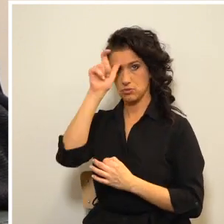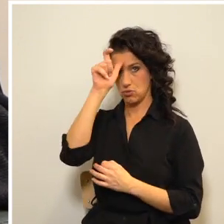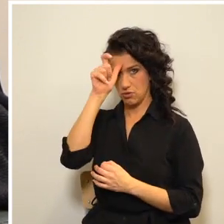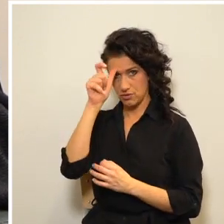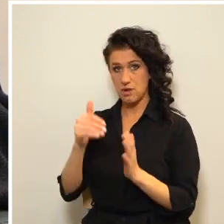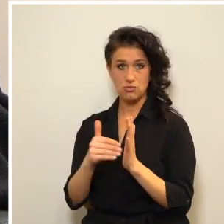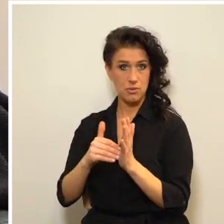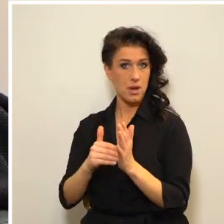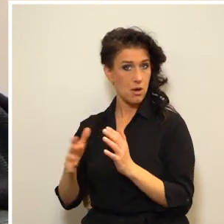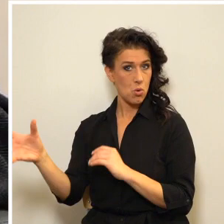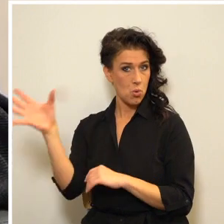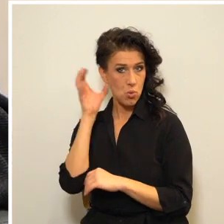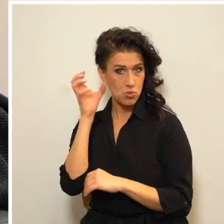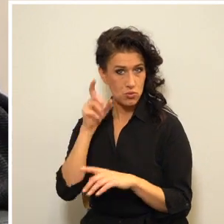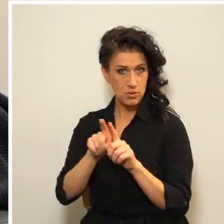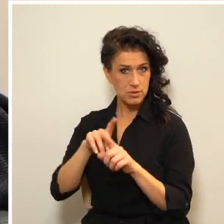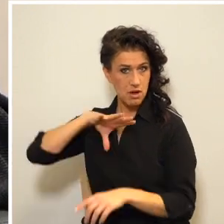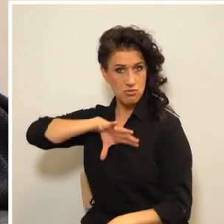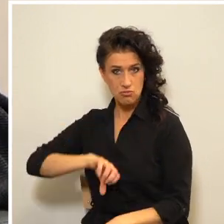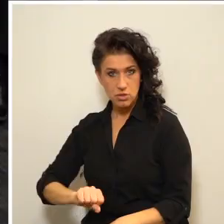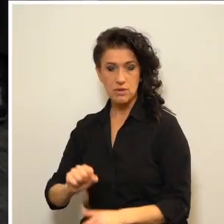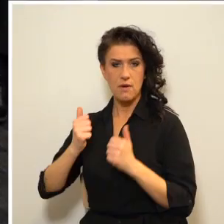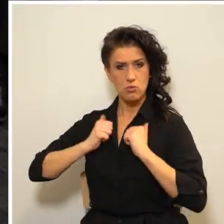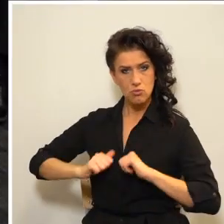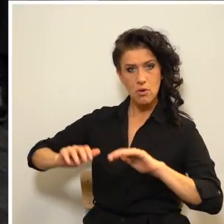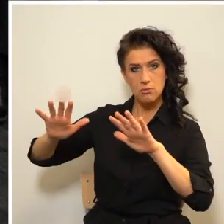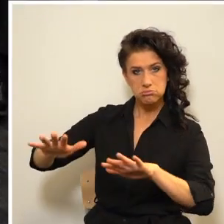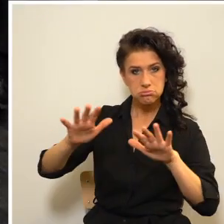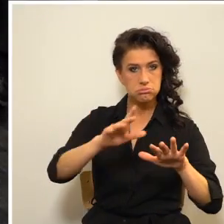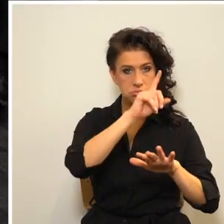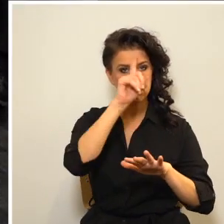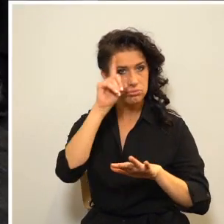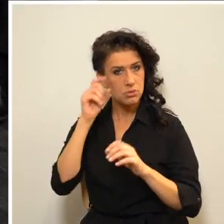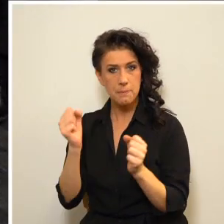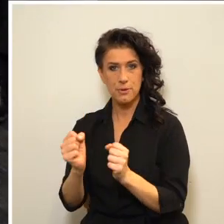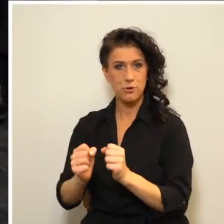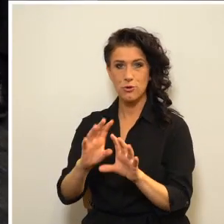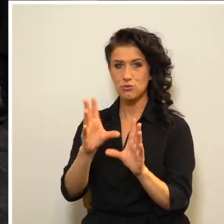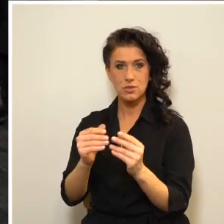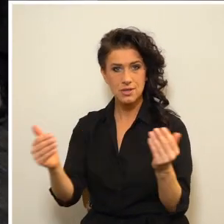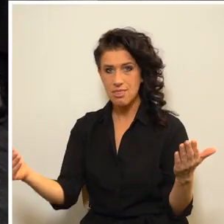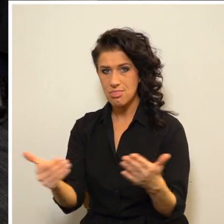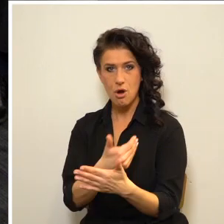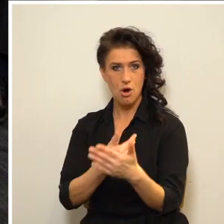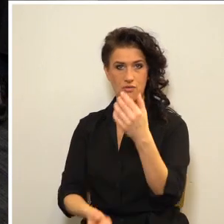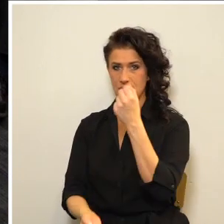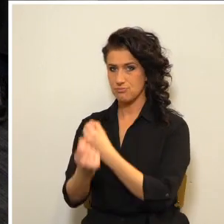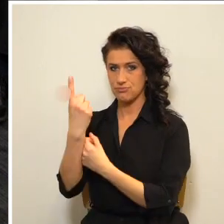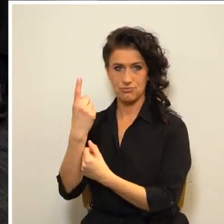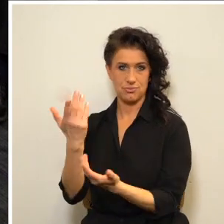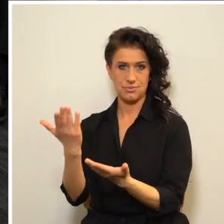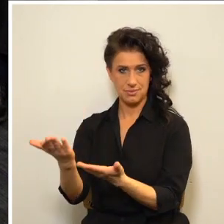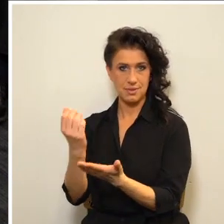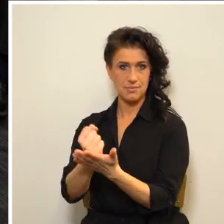cierpliwie i wysłuchać Ale która czas próbować uspokoić ludzie się boją wszystkiego co nowe pan prezydent wspomniał o różnych